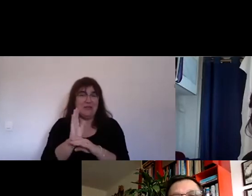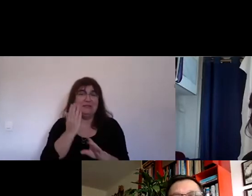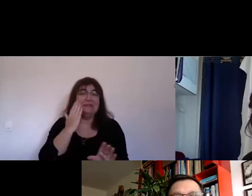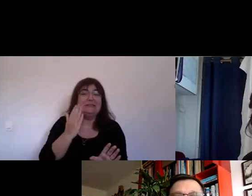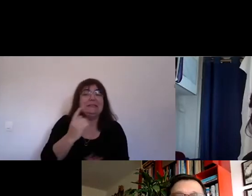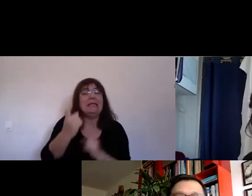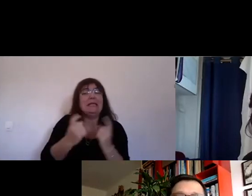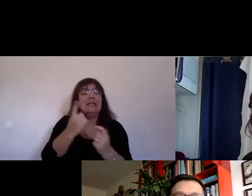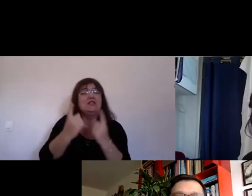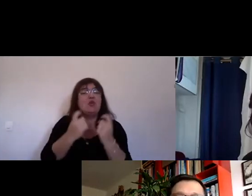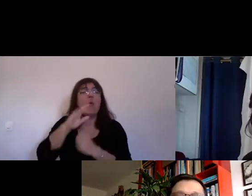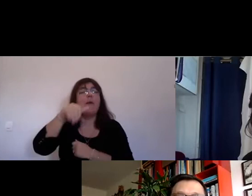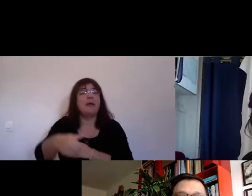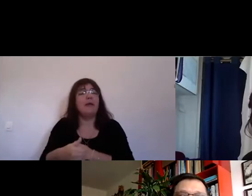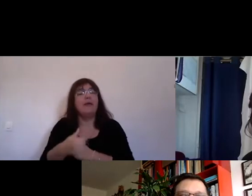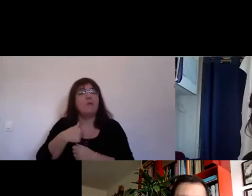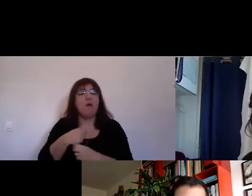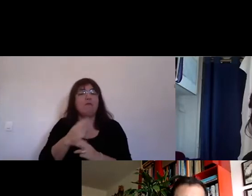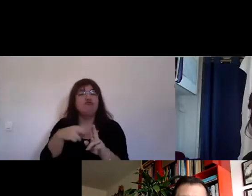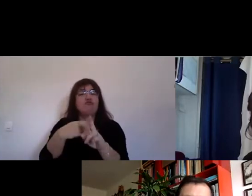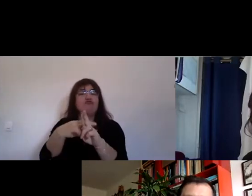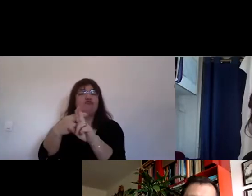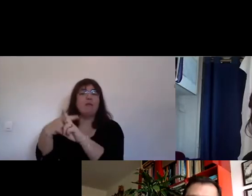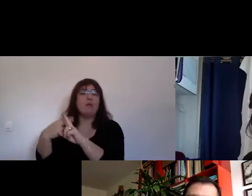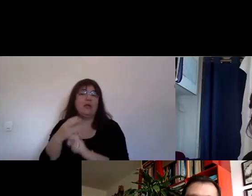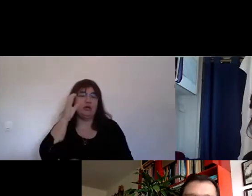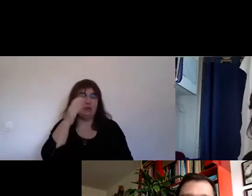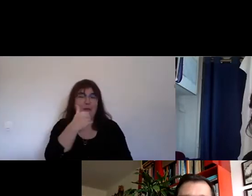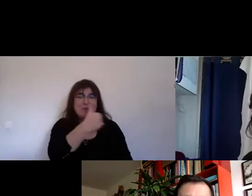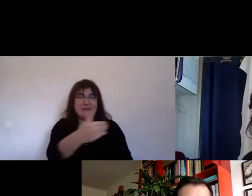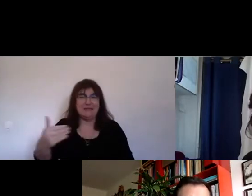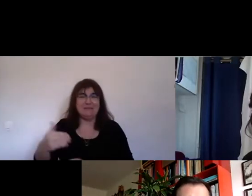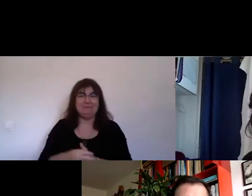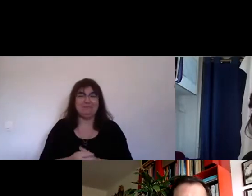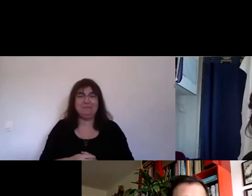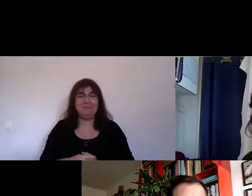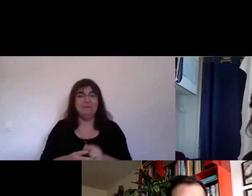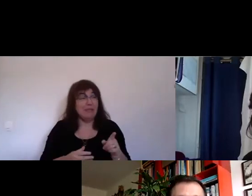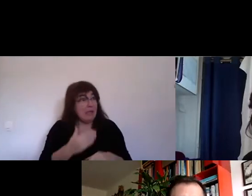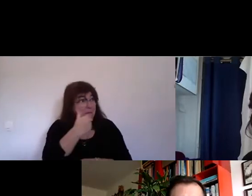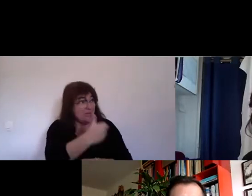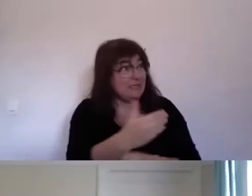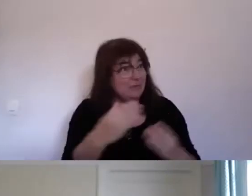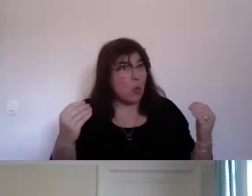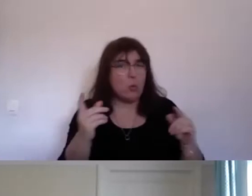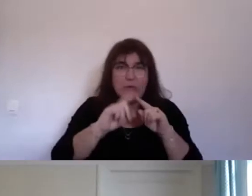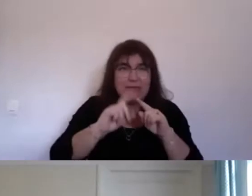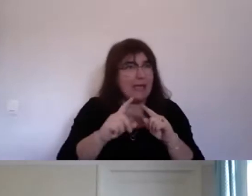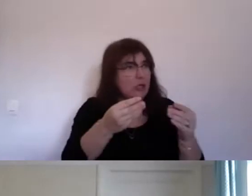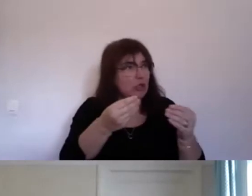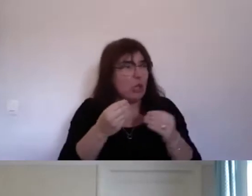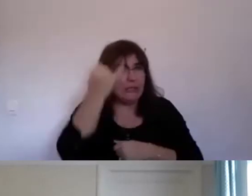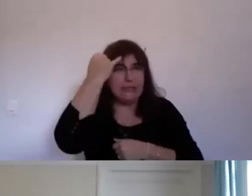évidemment, je suis à votre écoute. Je vous remercie. C'est nous qui vous remercions. C'était extrêmement intéressant, très détaillé. Ça nous a donné une bonne idée,